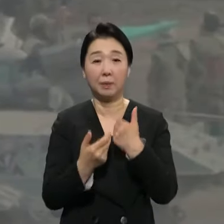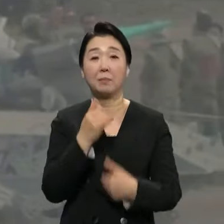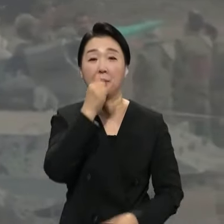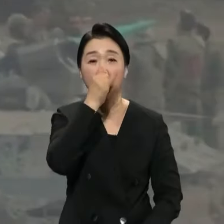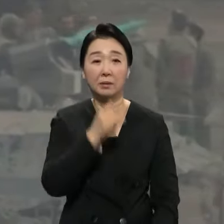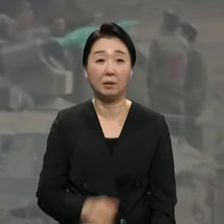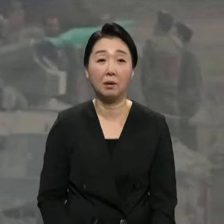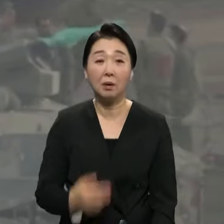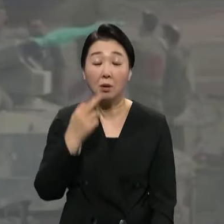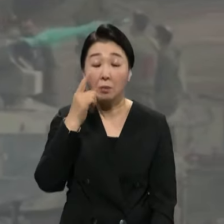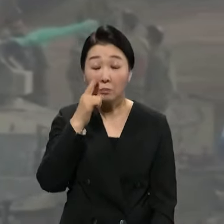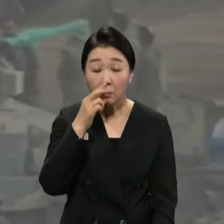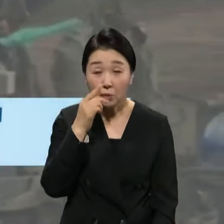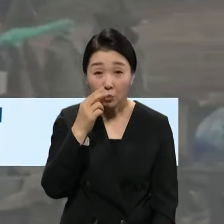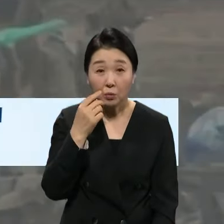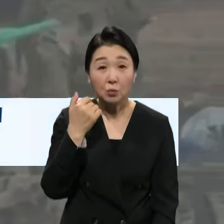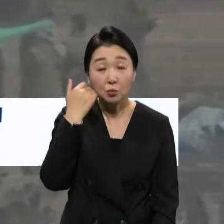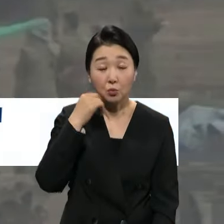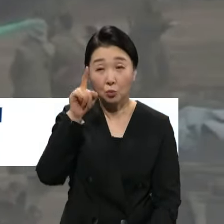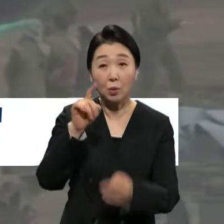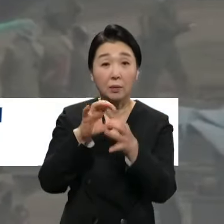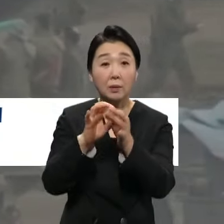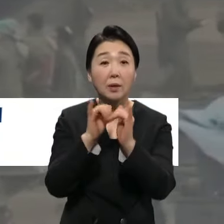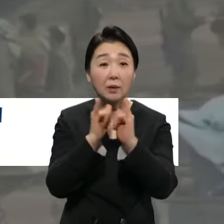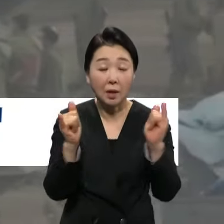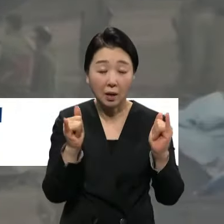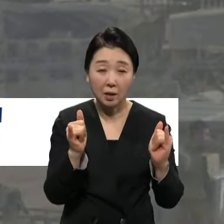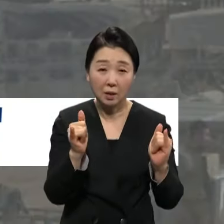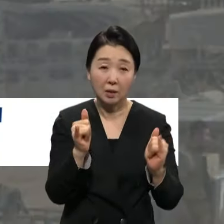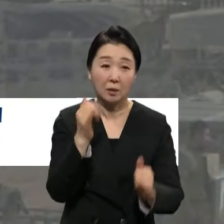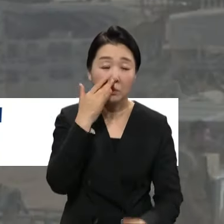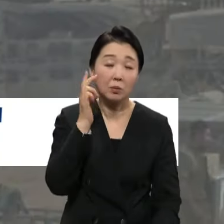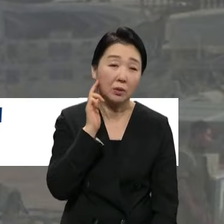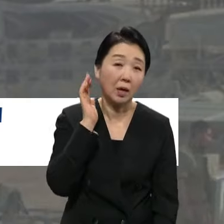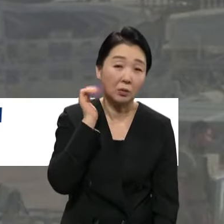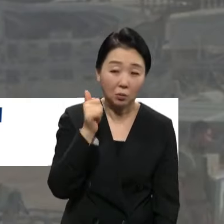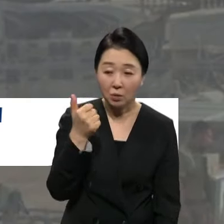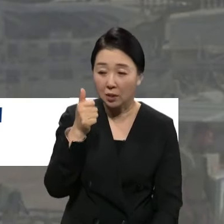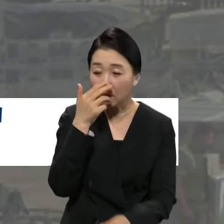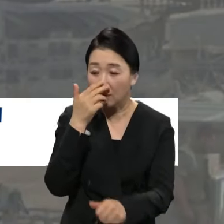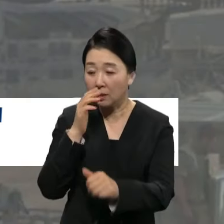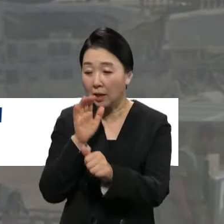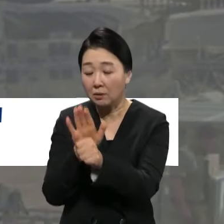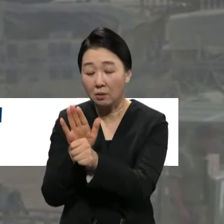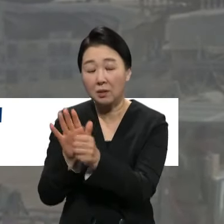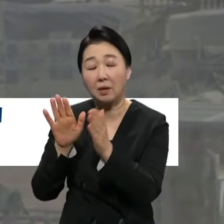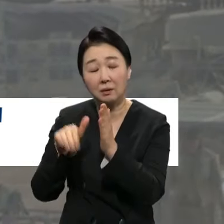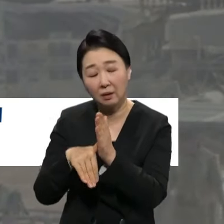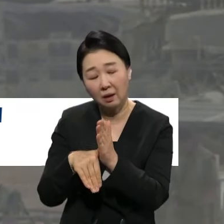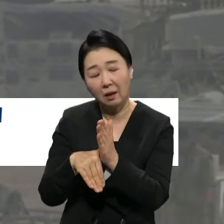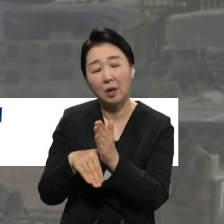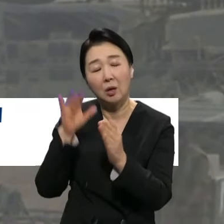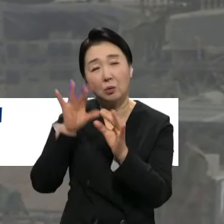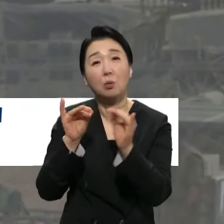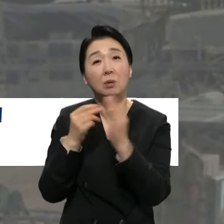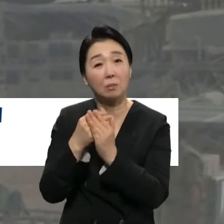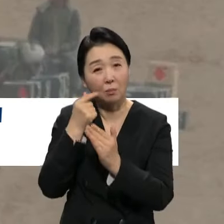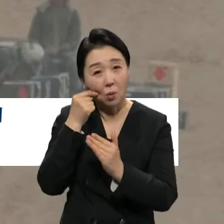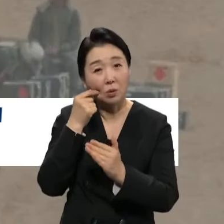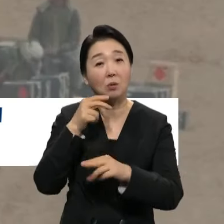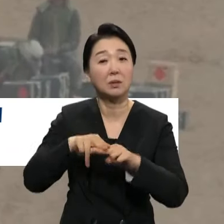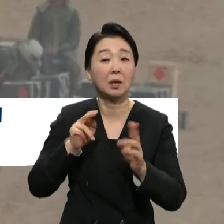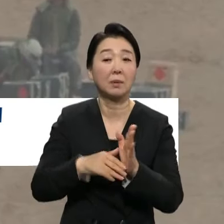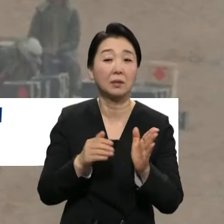미 국무부 한 고위급 직원은 바이든 행정부의 이스라엘 지원 정책에 동의하지 못한다며 최근 사임했습니다. 가자 전쟁